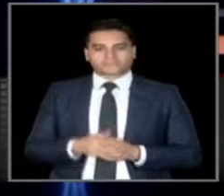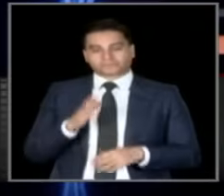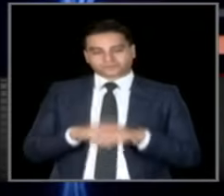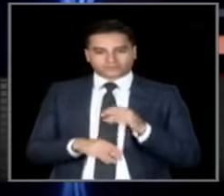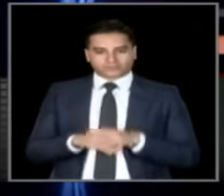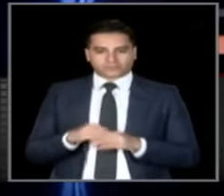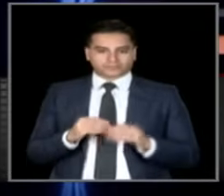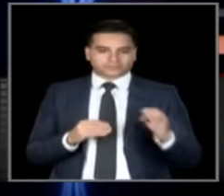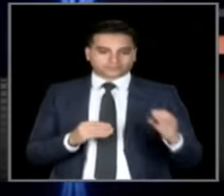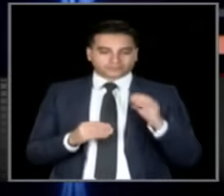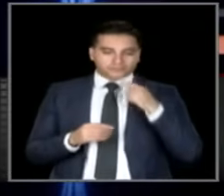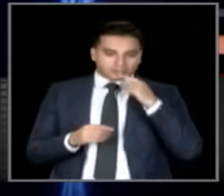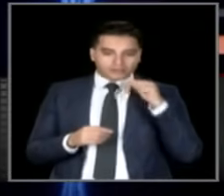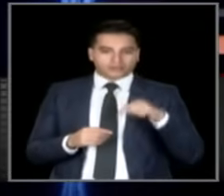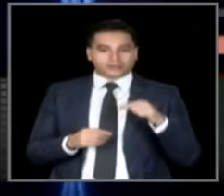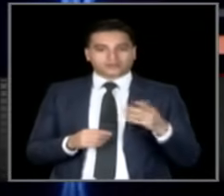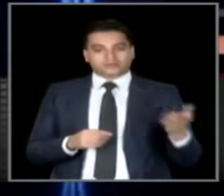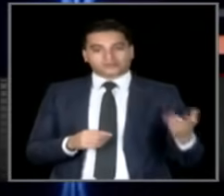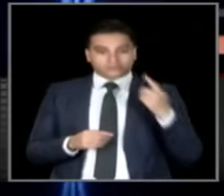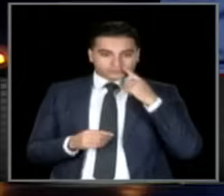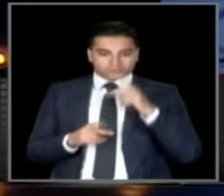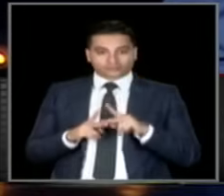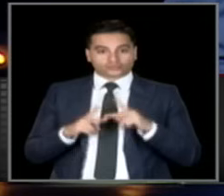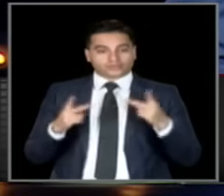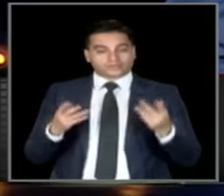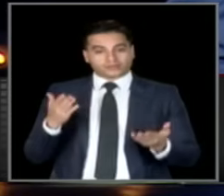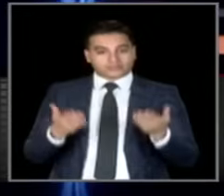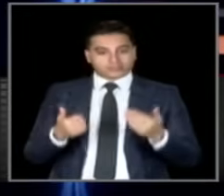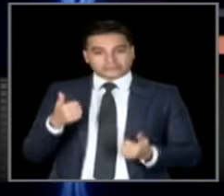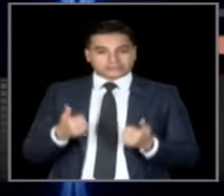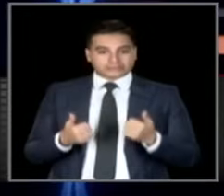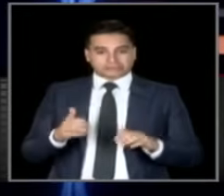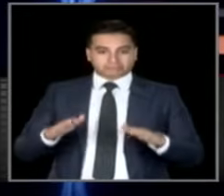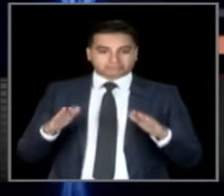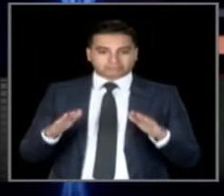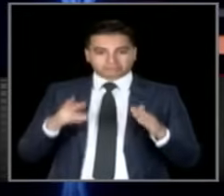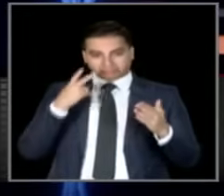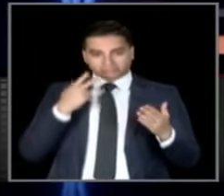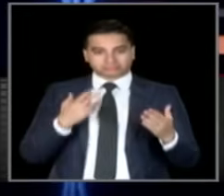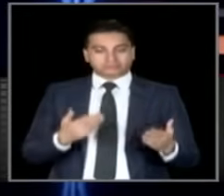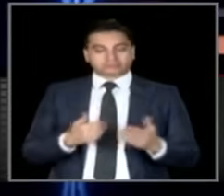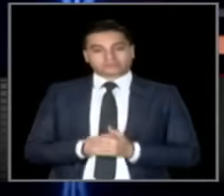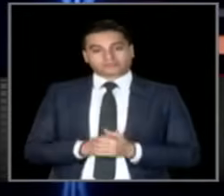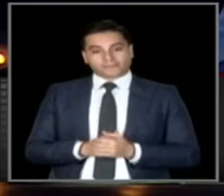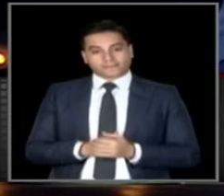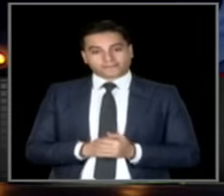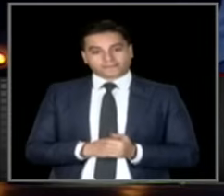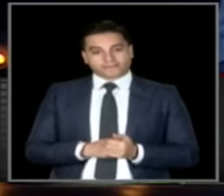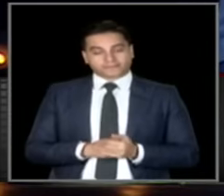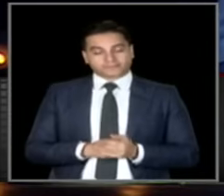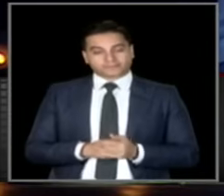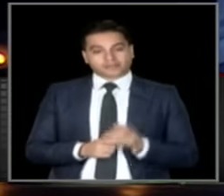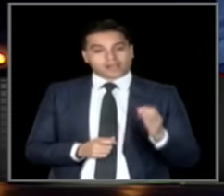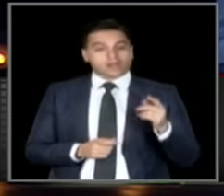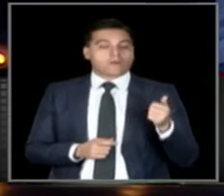هاخد إجابة من جامعة اسكندرية. ده إحنا مختلفين، ده إحنا هنتخانق. مش بنتخانق، لازم نقول مين ندوس، بس مش عندنا على أساس إن